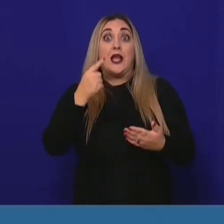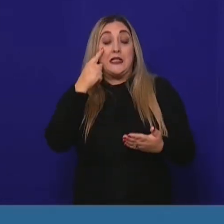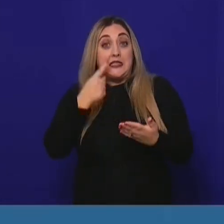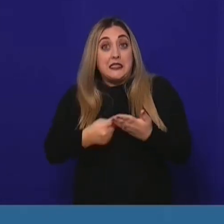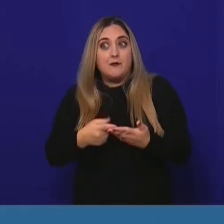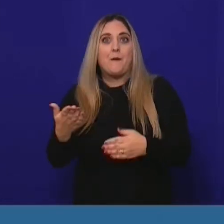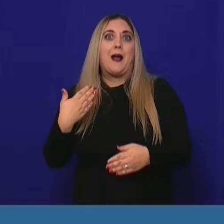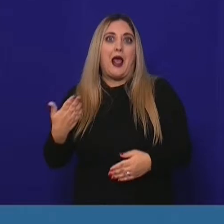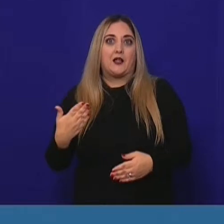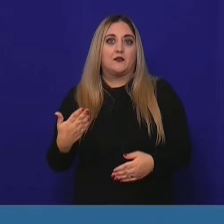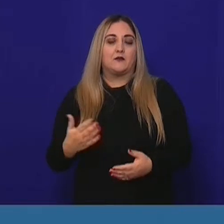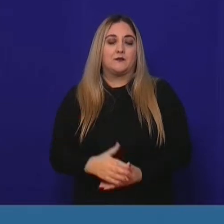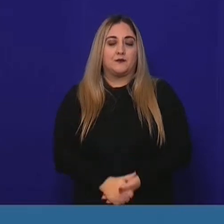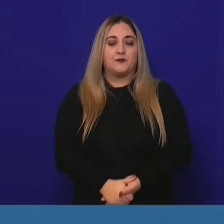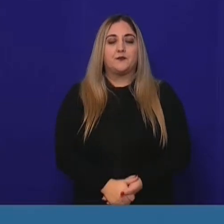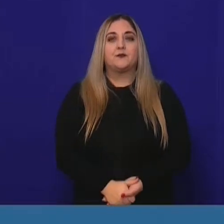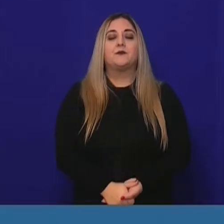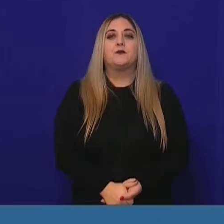ukoll.